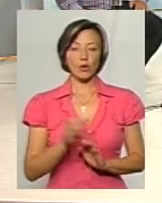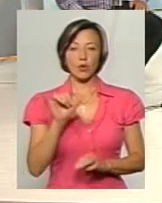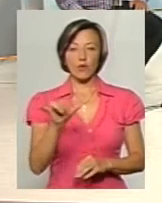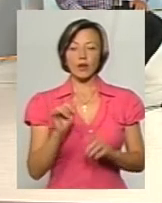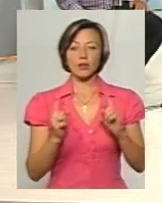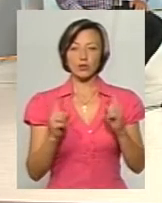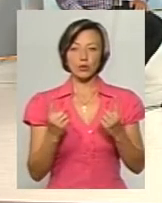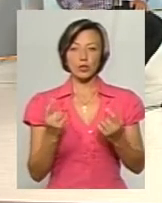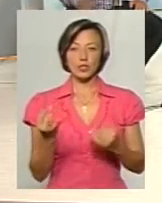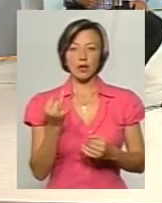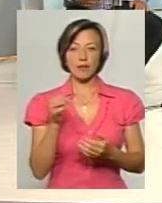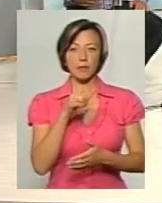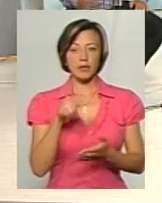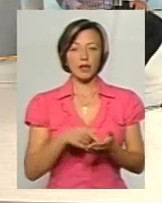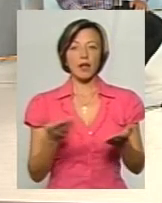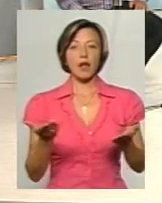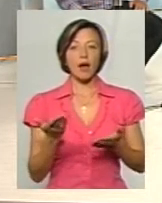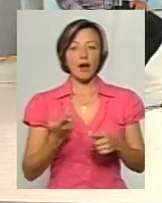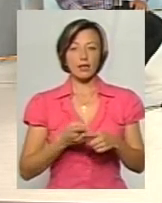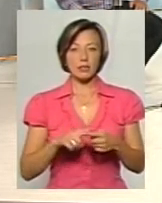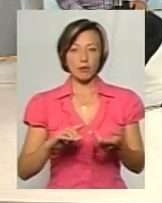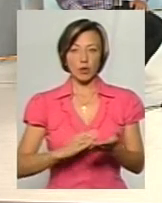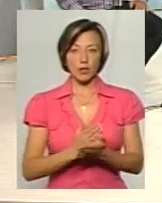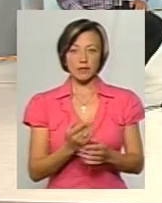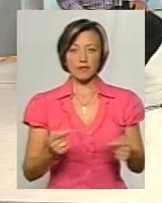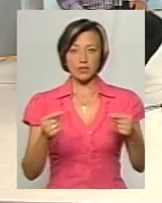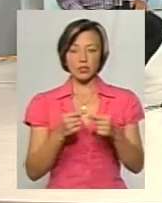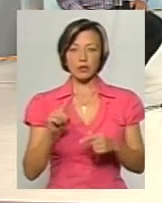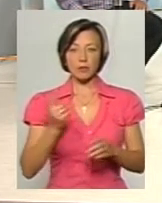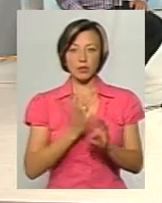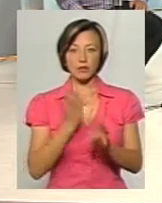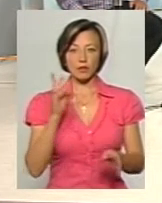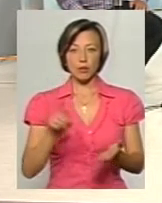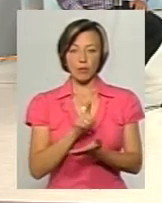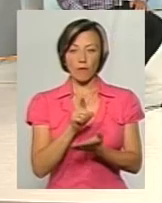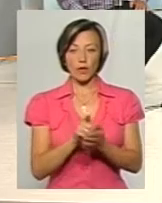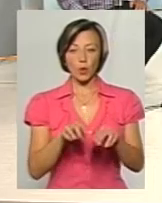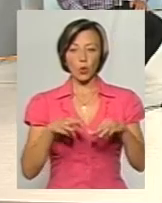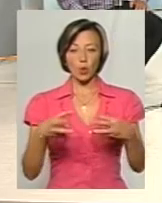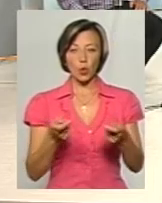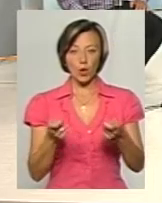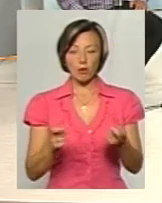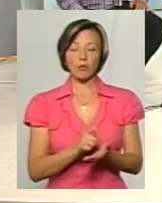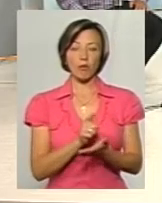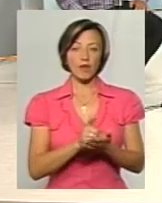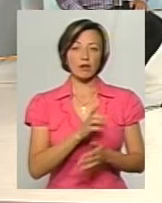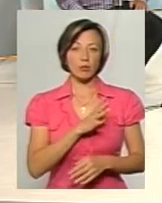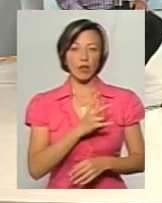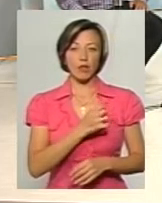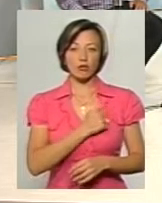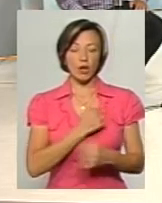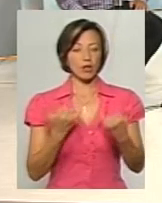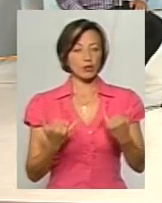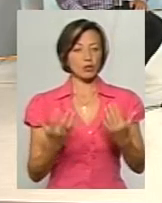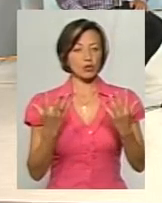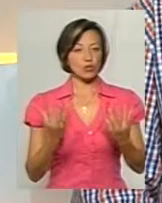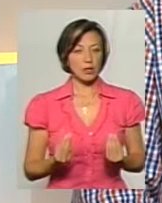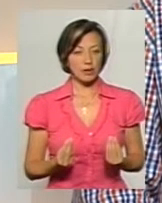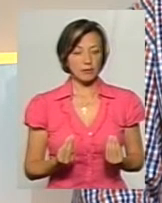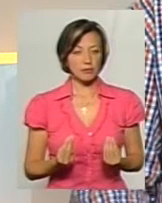Я думаю, що яка це політика визначати, перш за все, повинен уряд, і принаймні вона повинна бути. На жаль, на сьогоднішній день,